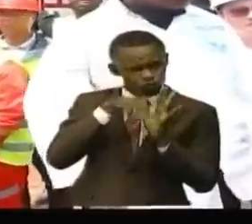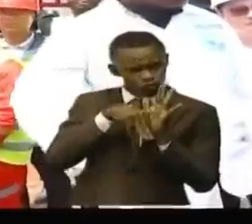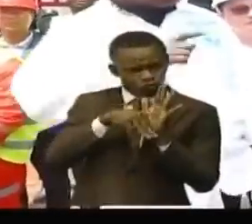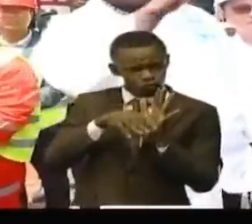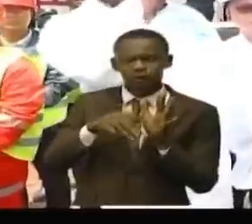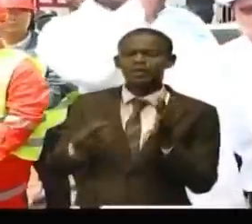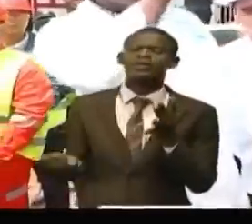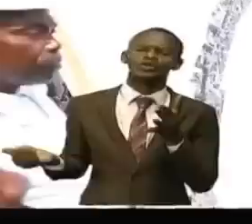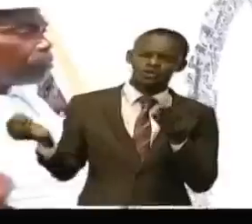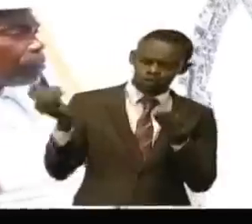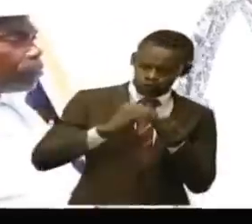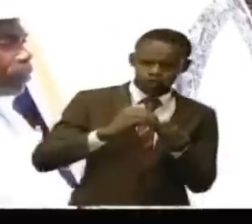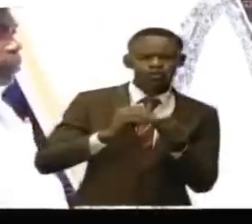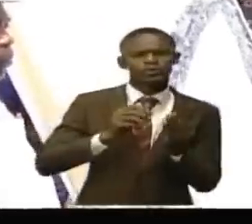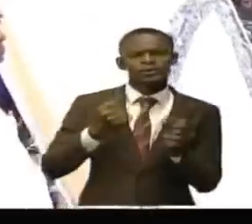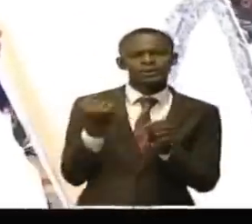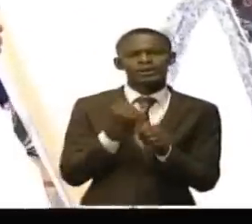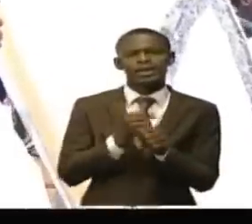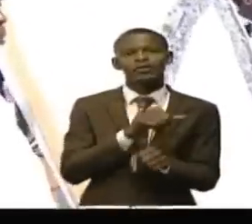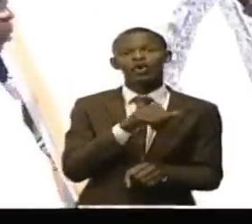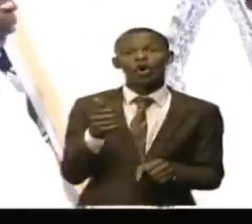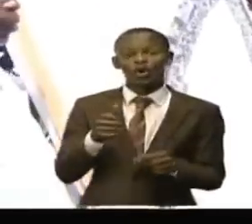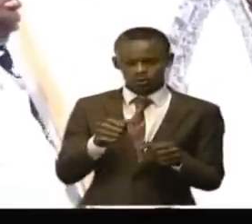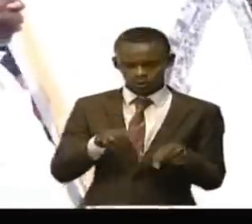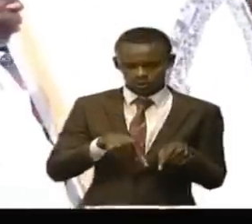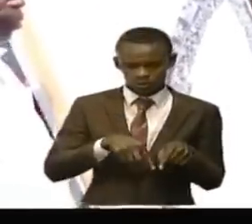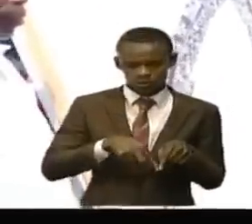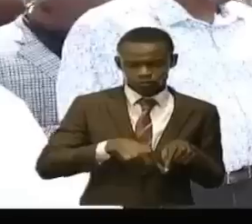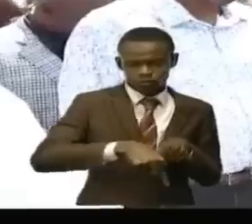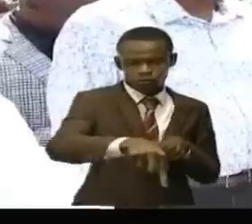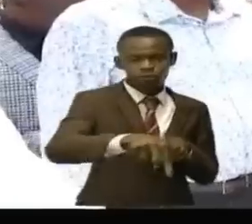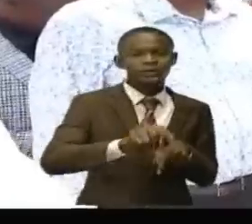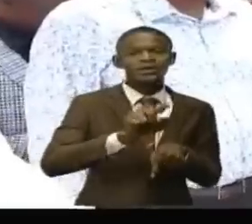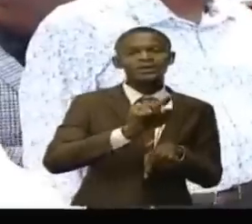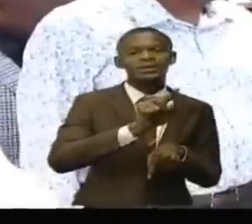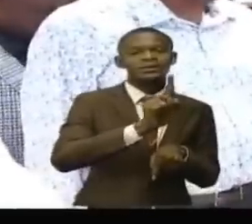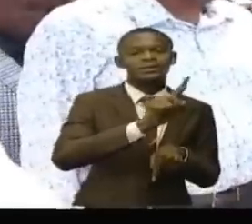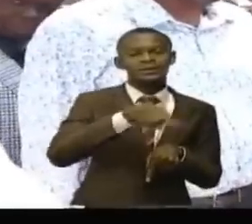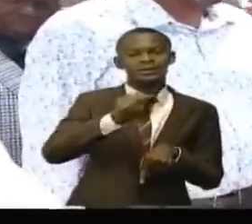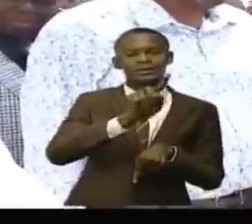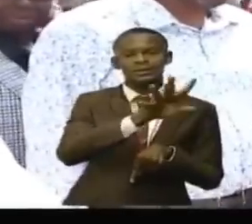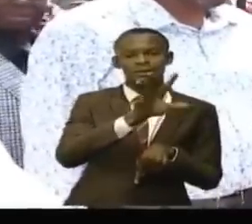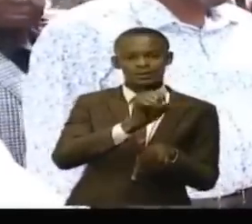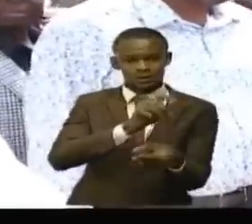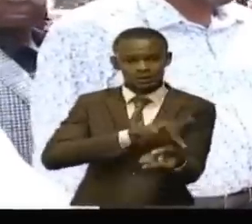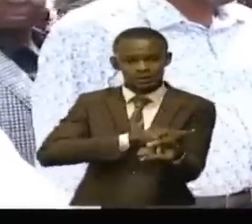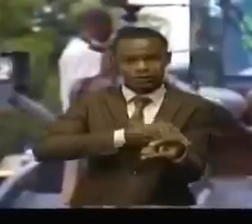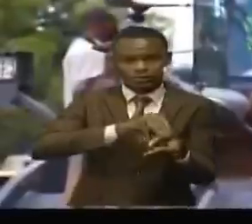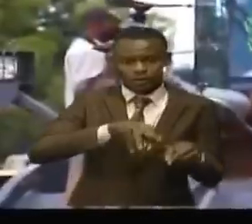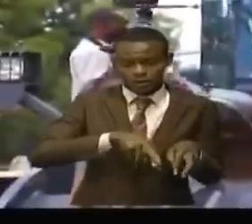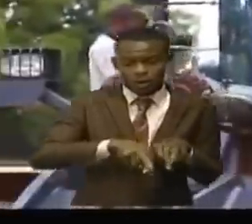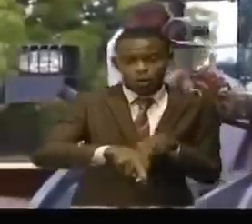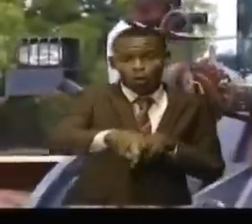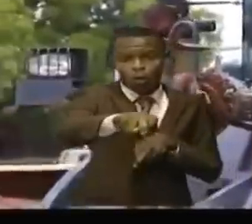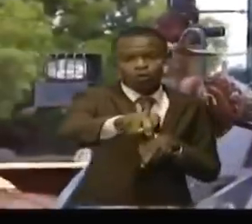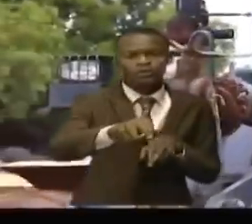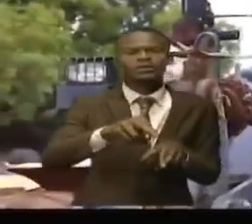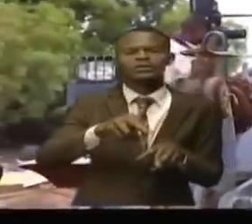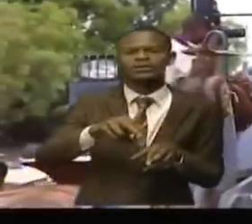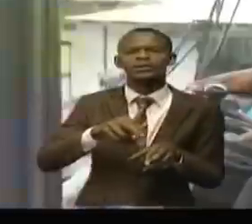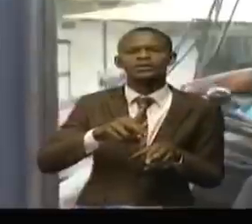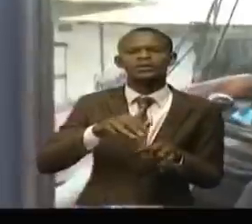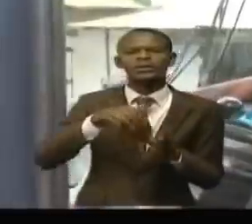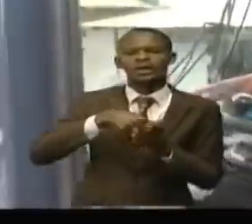et modernisation de 150 km de routes sur toute l'étendue de la province. Le gouverneur Jacques Kiaboula Katoué a lancé le dit